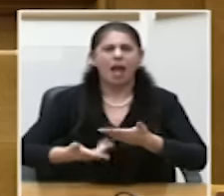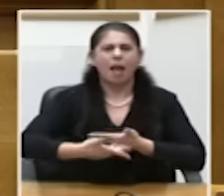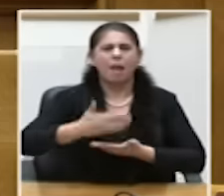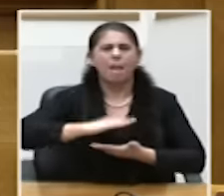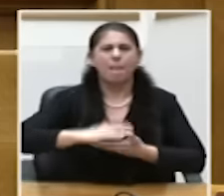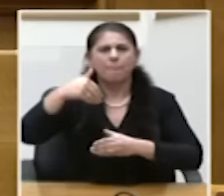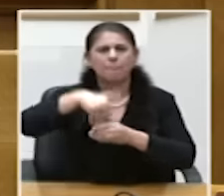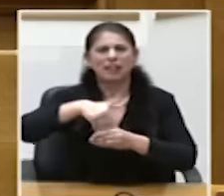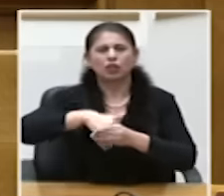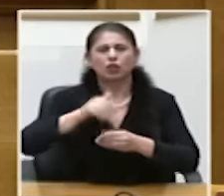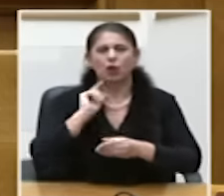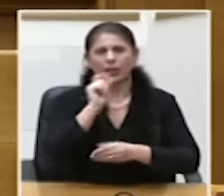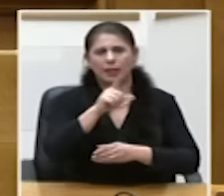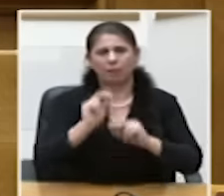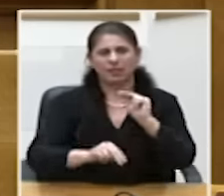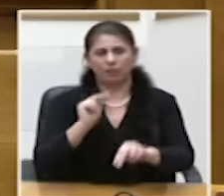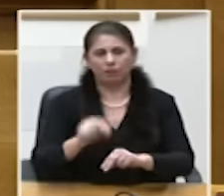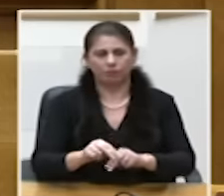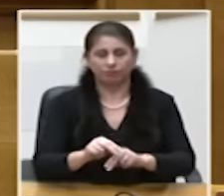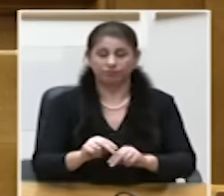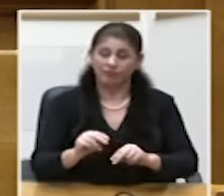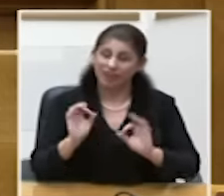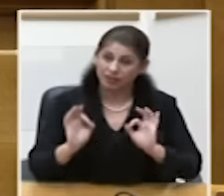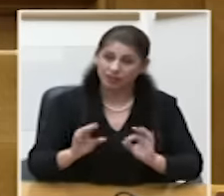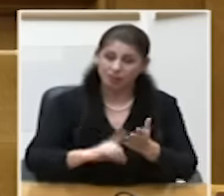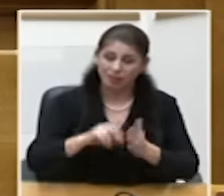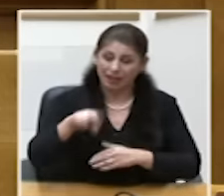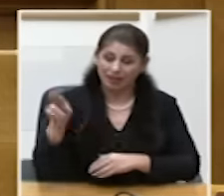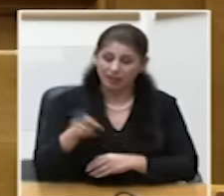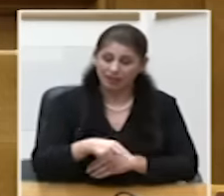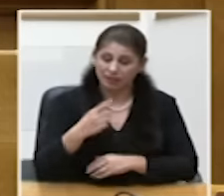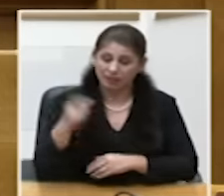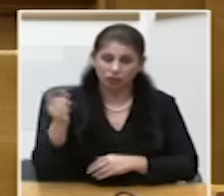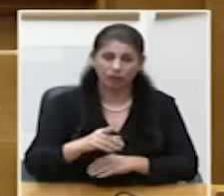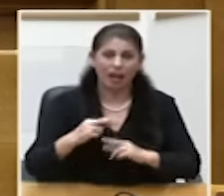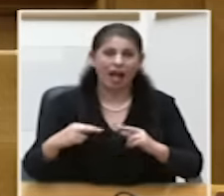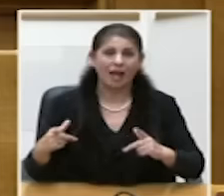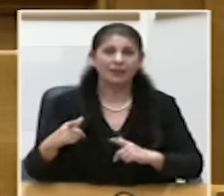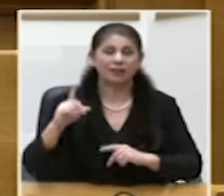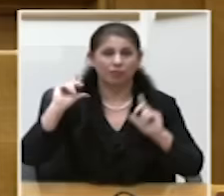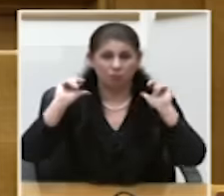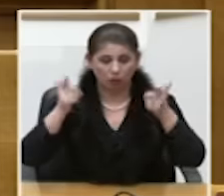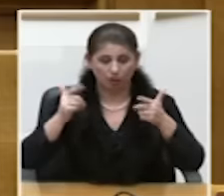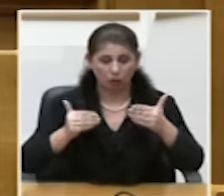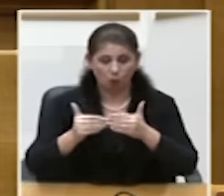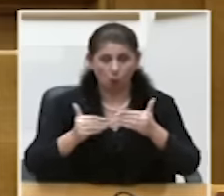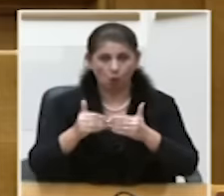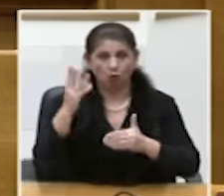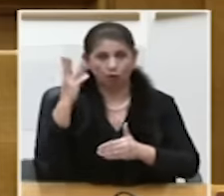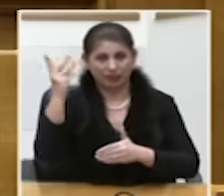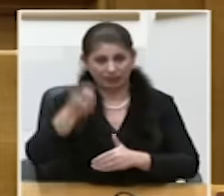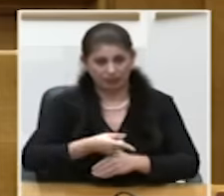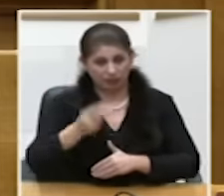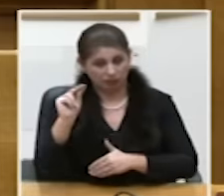να καταργήσετε εντελώς το αντιδημοκρατικό όριο του 3% και στις βουλευτικές